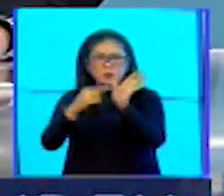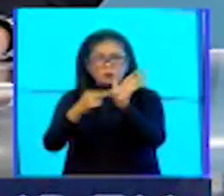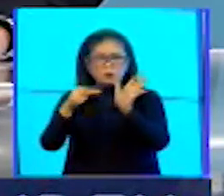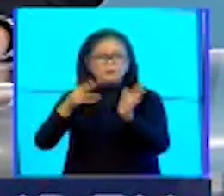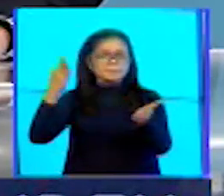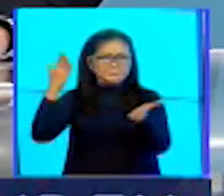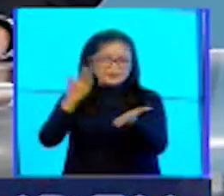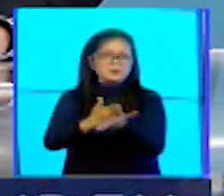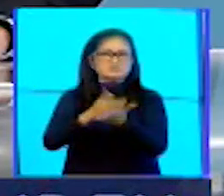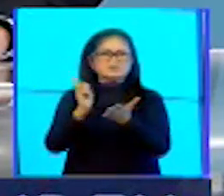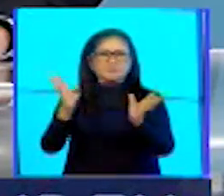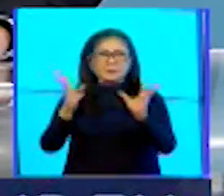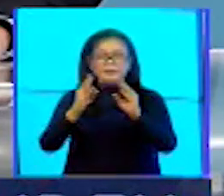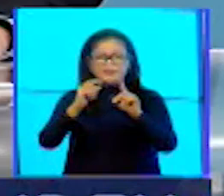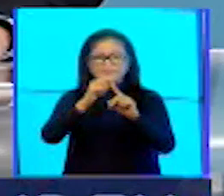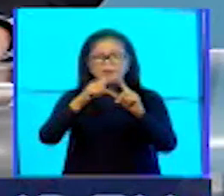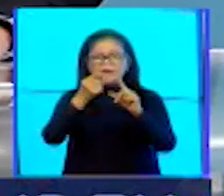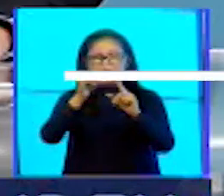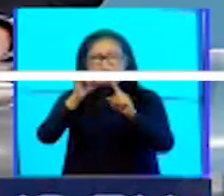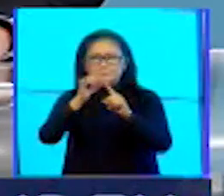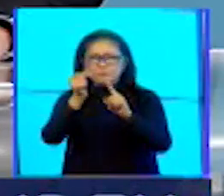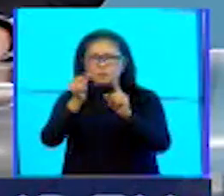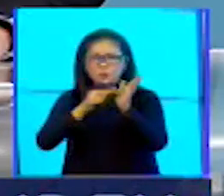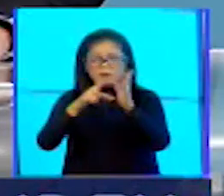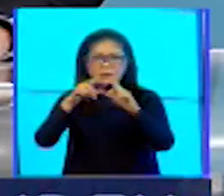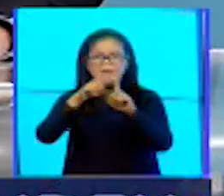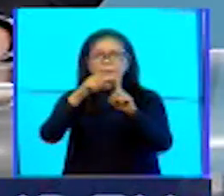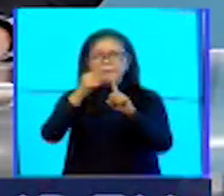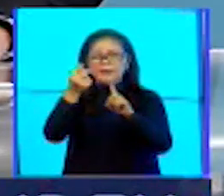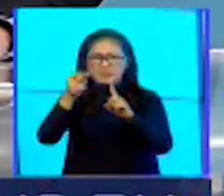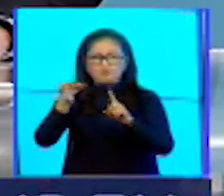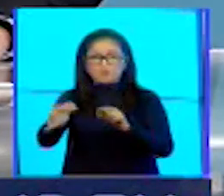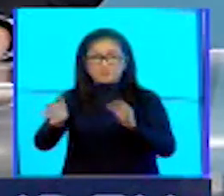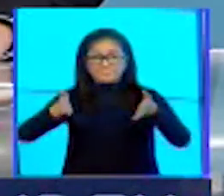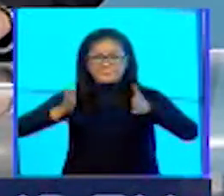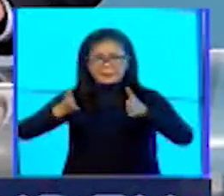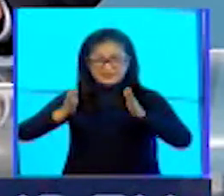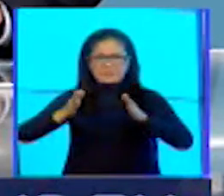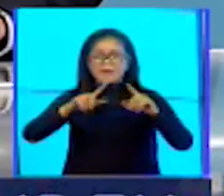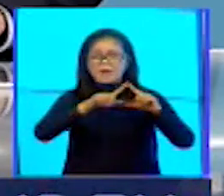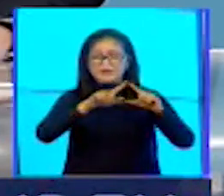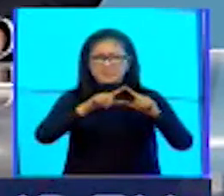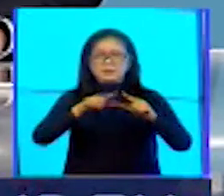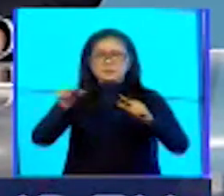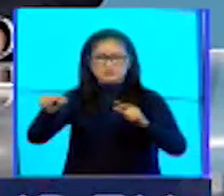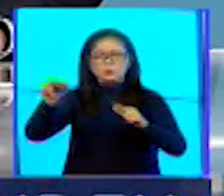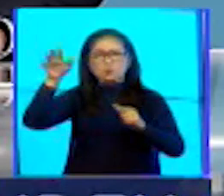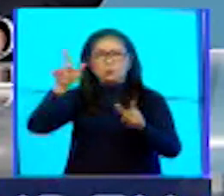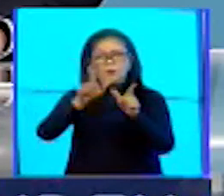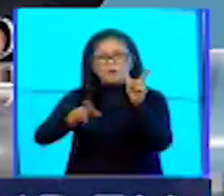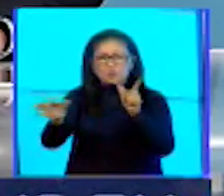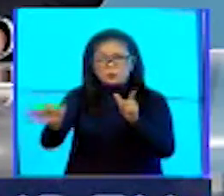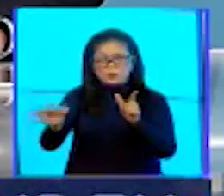paripurna DPRD Kota Medan, Sumatera Utara. Ahyar tercatat sebagai wali kota dengan jabatan tersingkat di